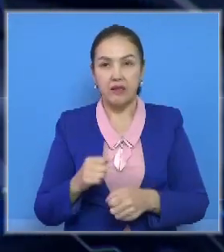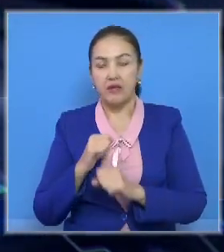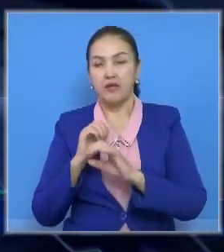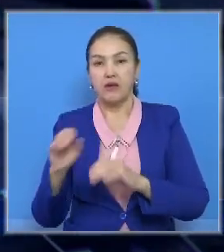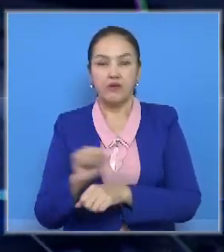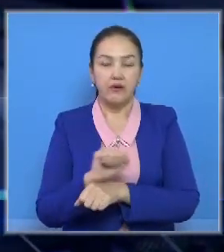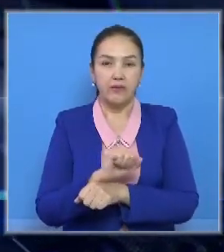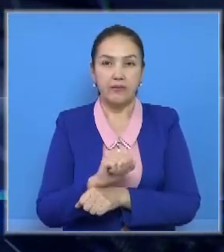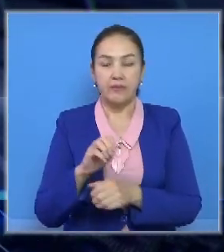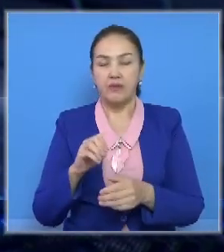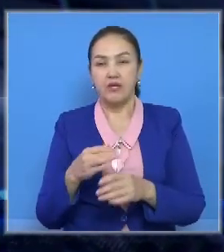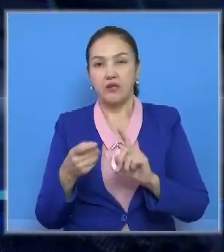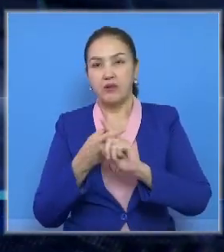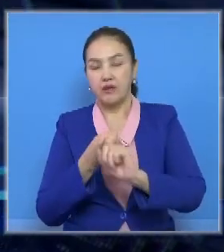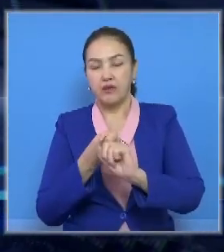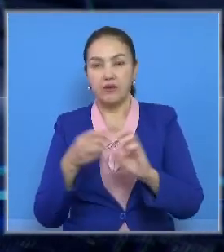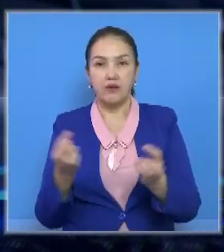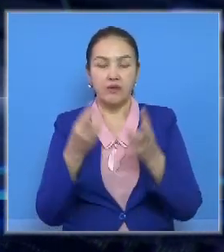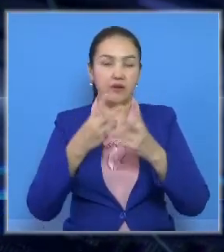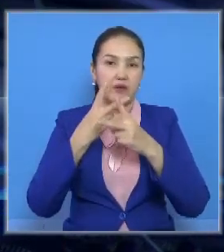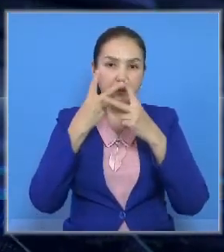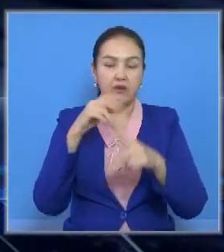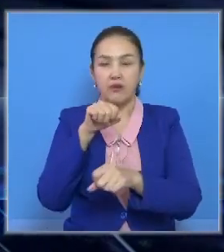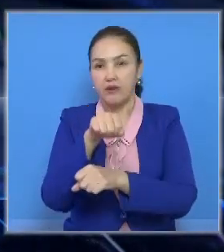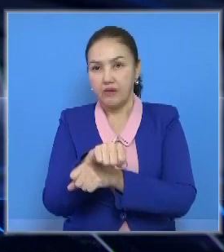кезінде жүргізуші тіркеменің өртеніп жатқанын байқап